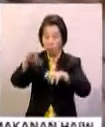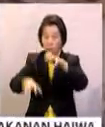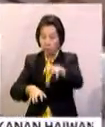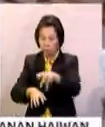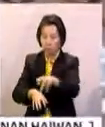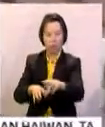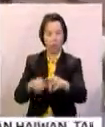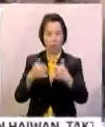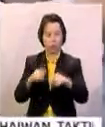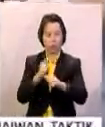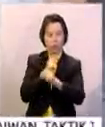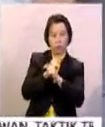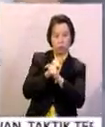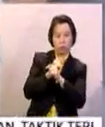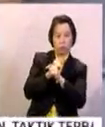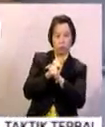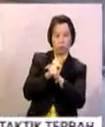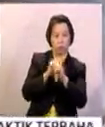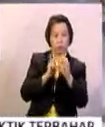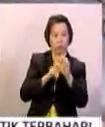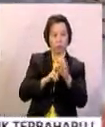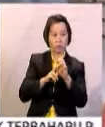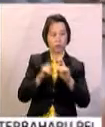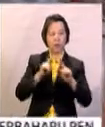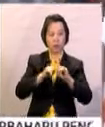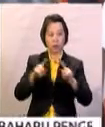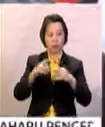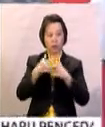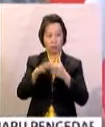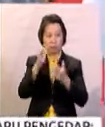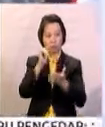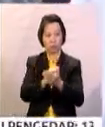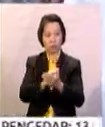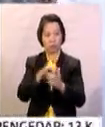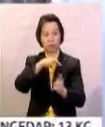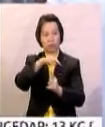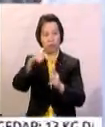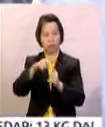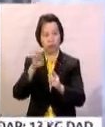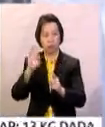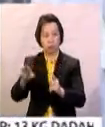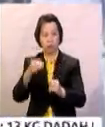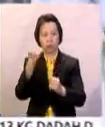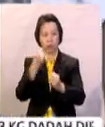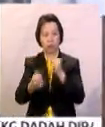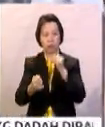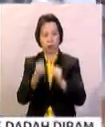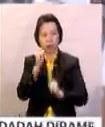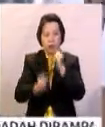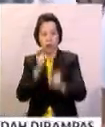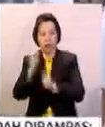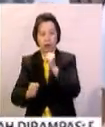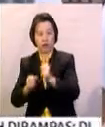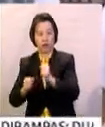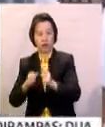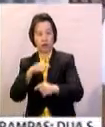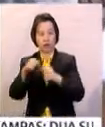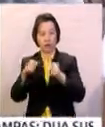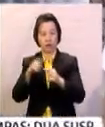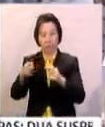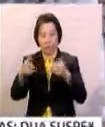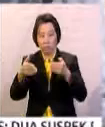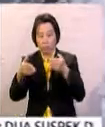Gomis namun masih bertahan di kerusi. Bagaimanapun, seketika saja apabila dia pada akhirnya melarikan diri apabila Gomis